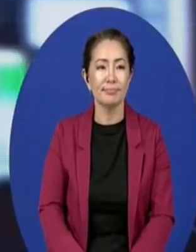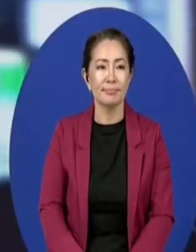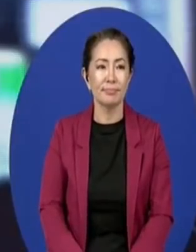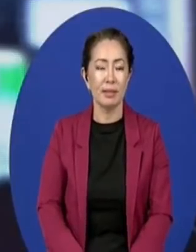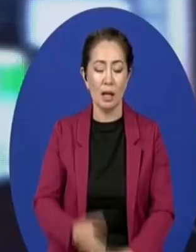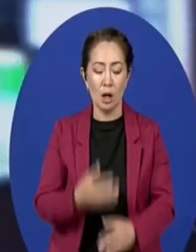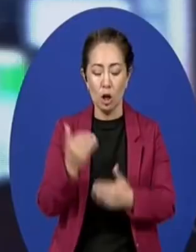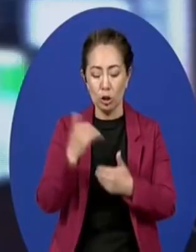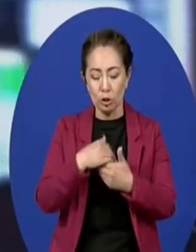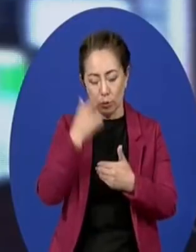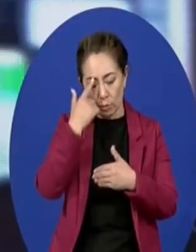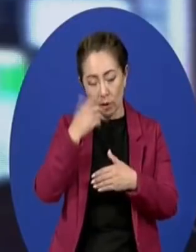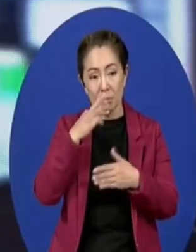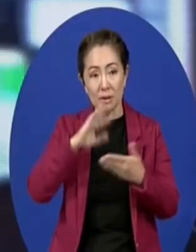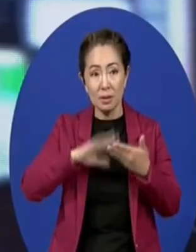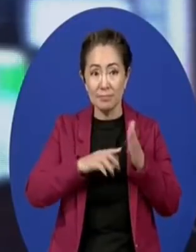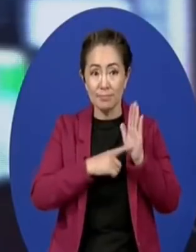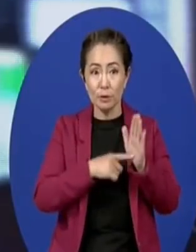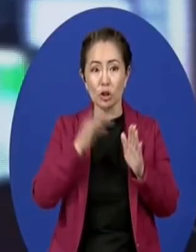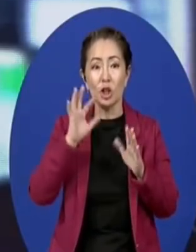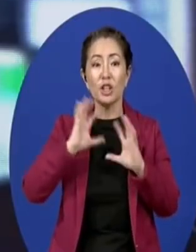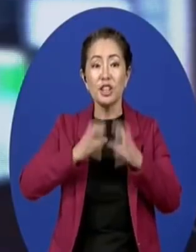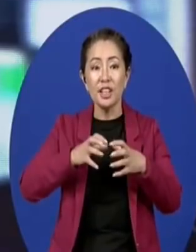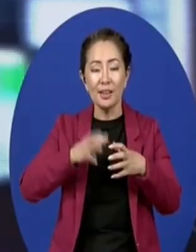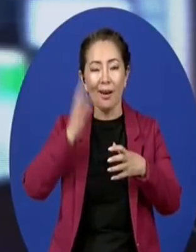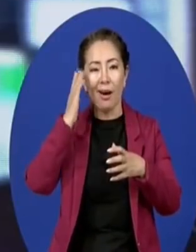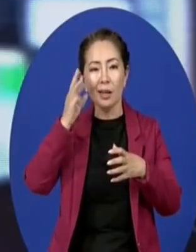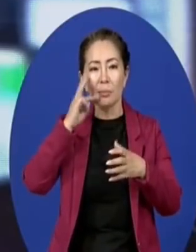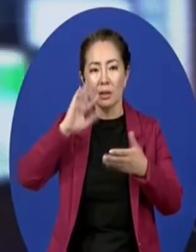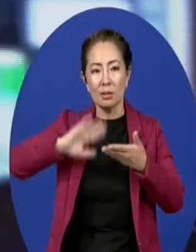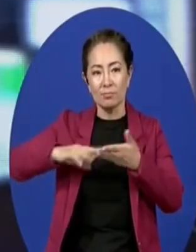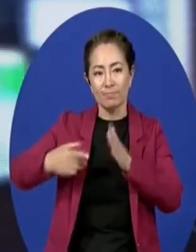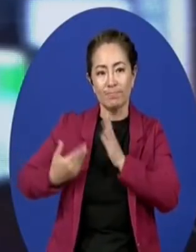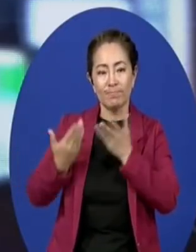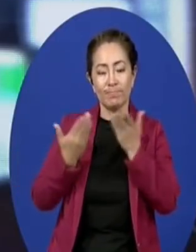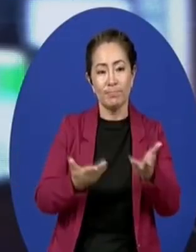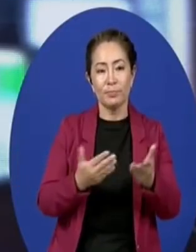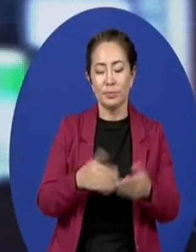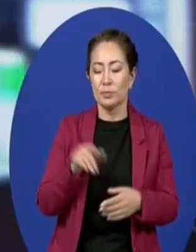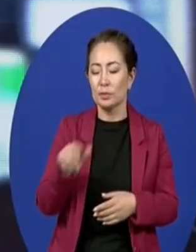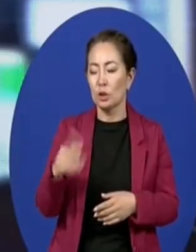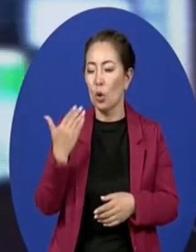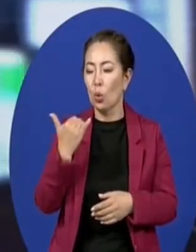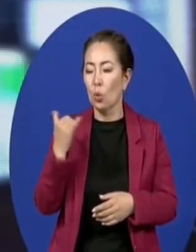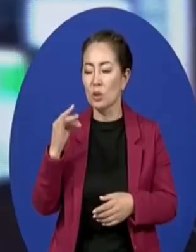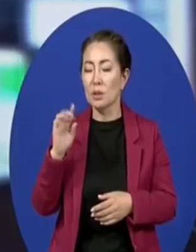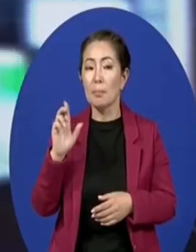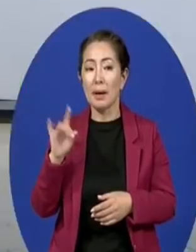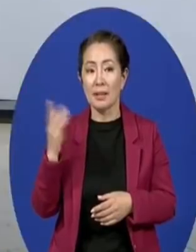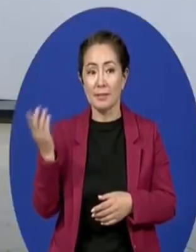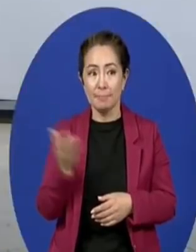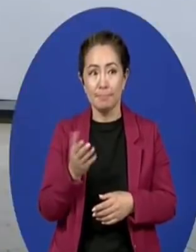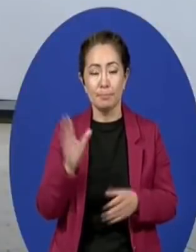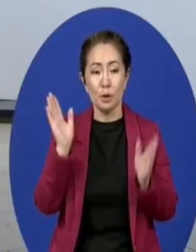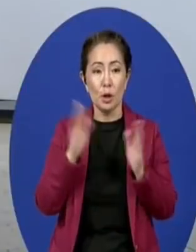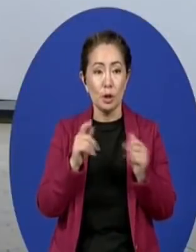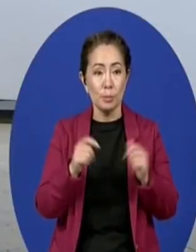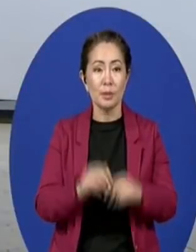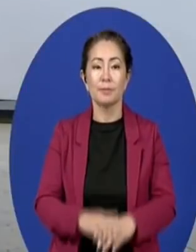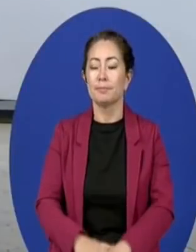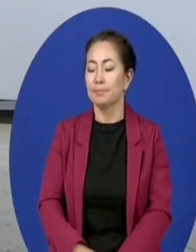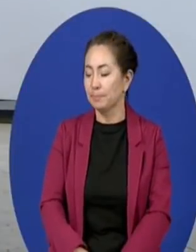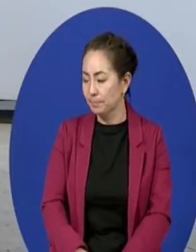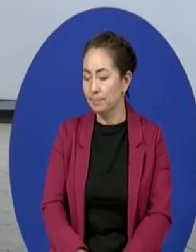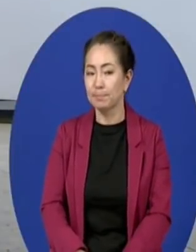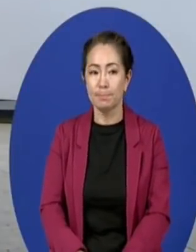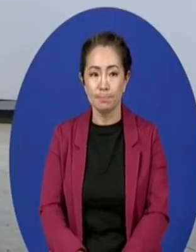Бид тохон дотоод үйл амьдралын мэдээллээс танилцууллаа. Одоо дэлхийн технологи орнож байгаа үйл явдлын мэдээллээс танилцуулахаар эфирийн шууд студиуд уужин байр ажиллаж байна. Орон мэдүргэ уужин байра. Орон